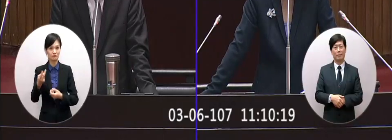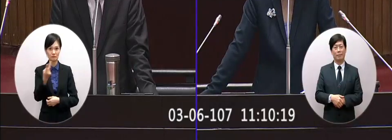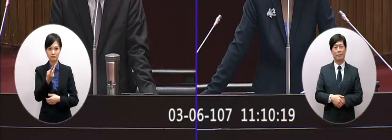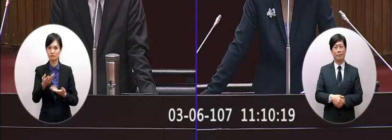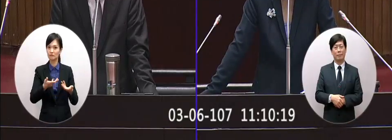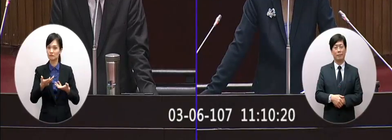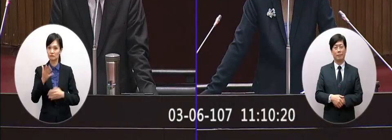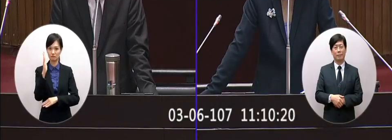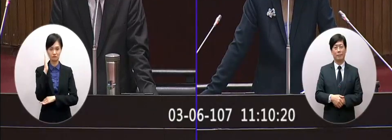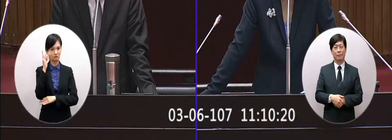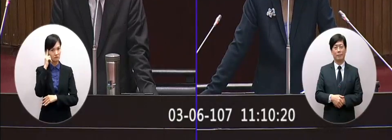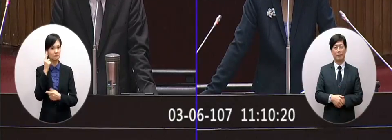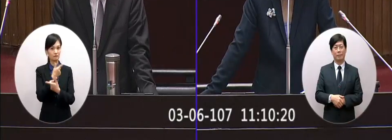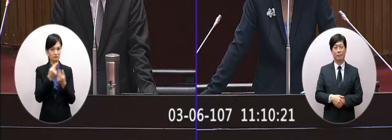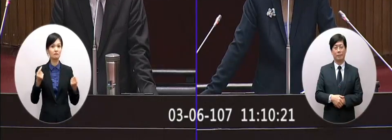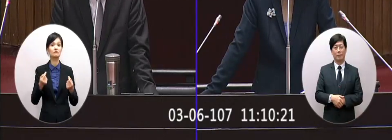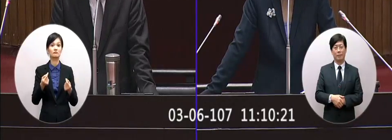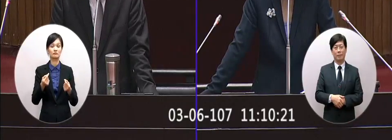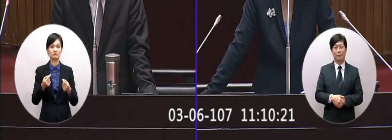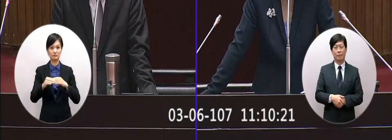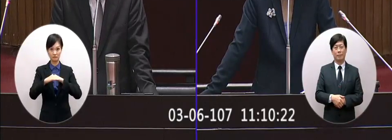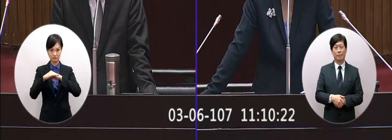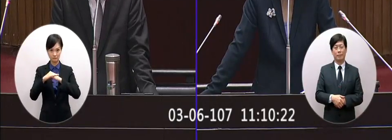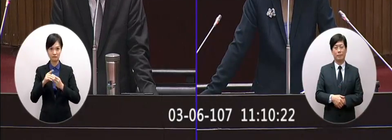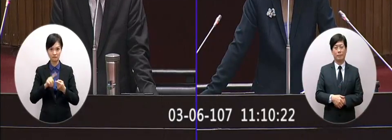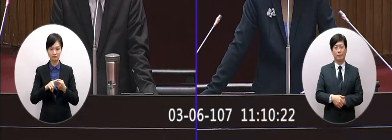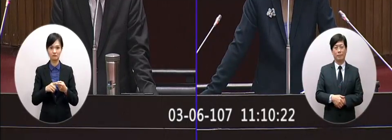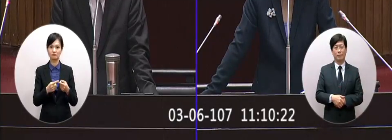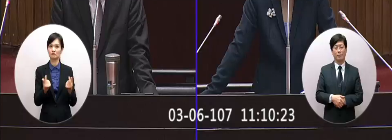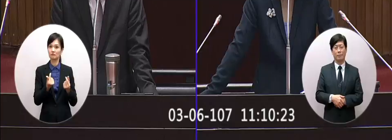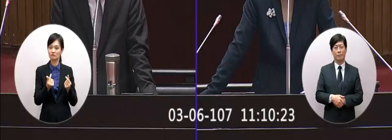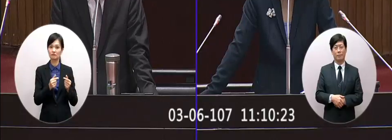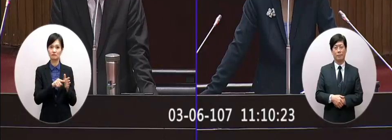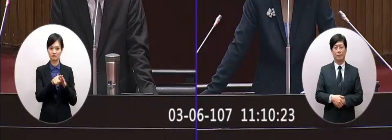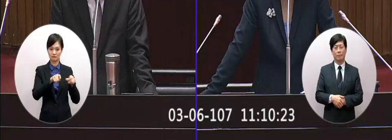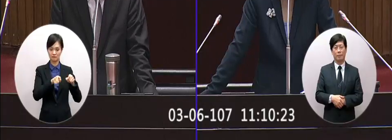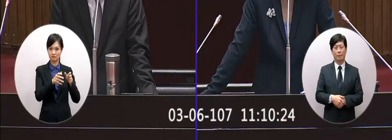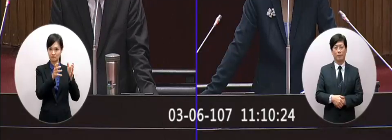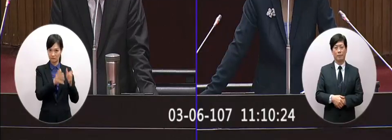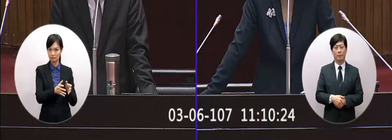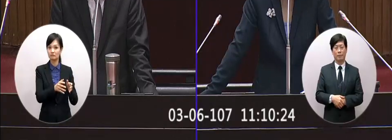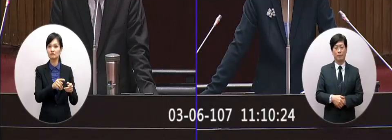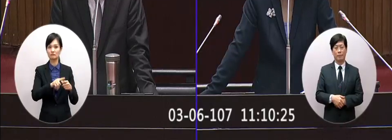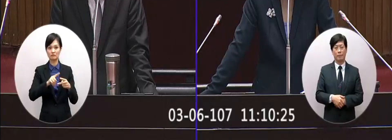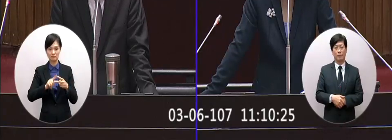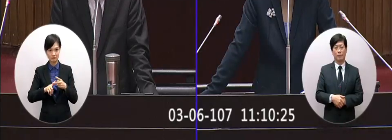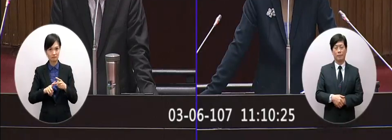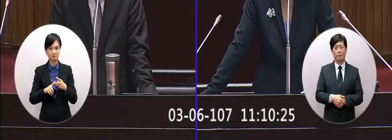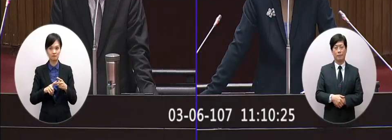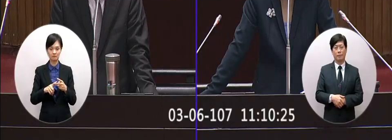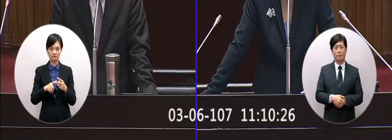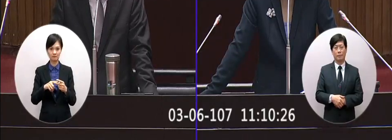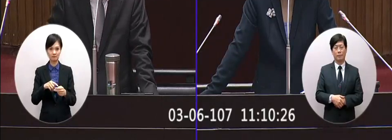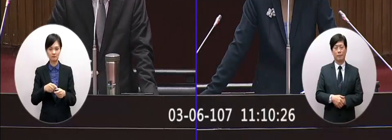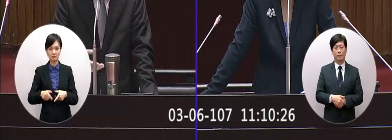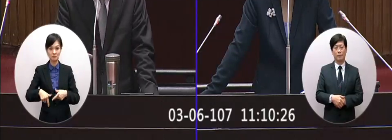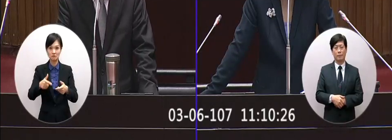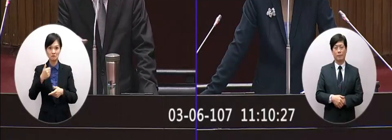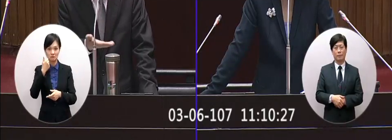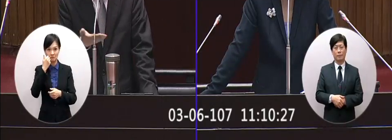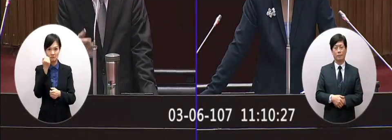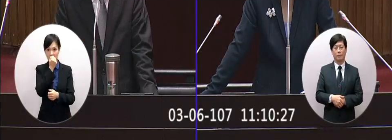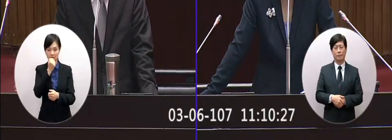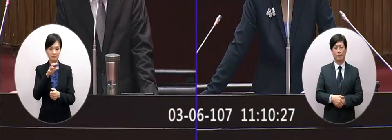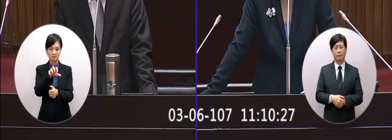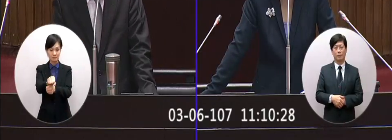啊，包括成立专案，包括把这个当事人找到，就是不管